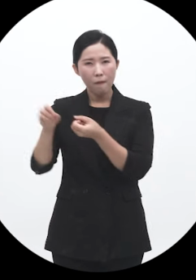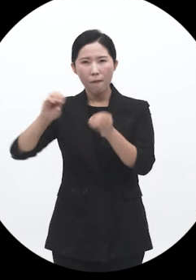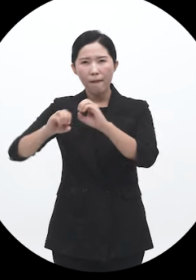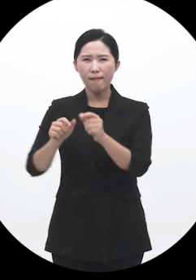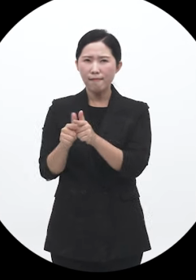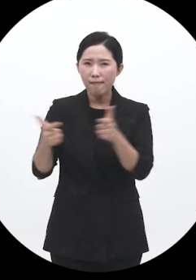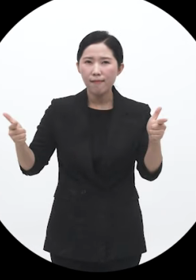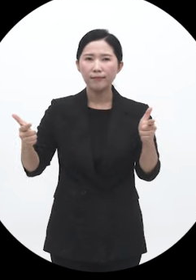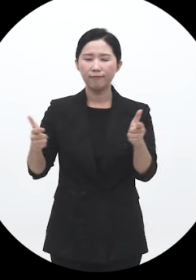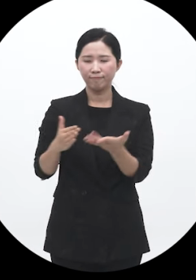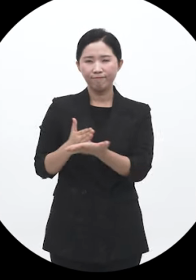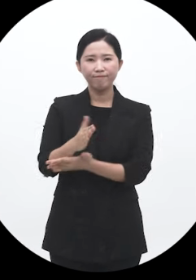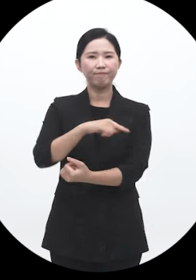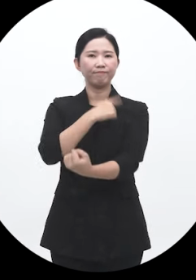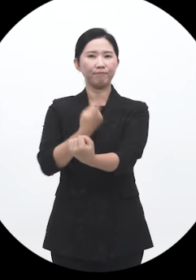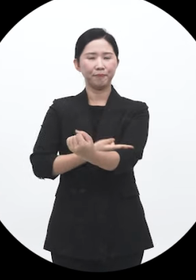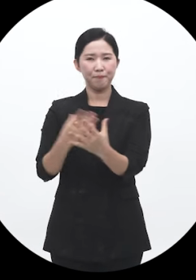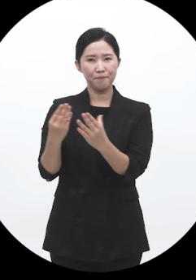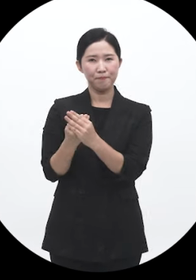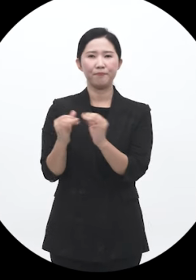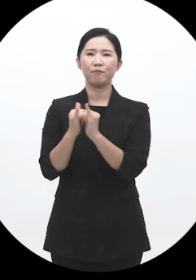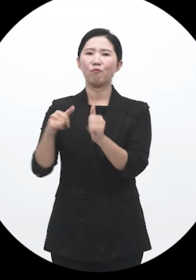전문가 양성을 목표로 하고 있습니다.